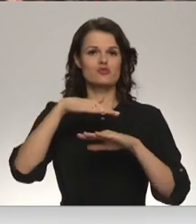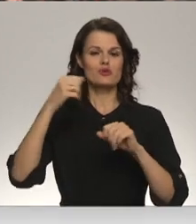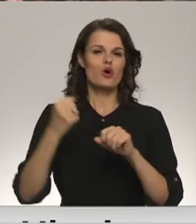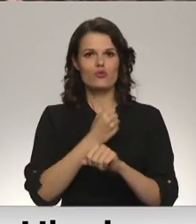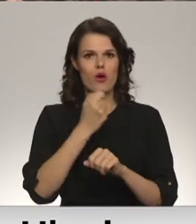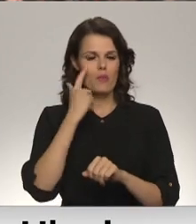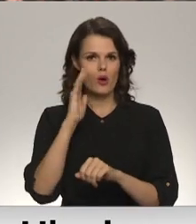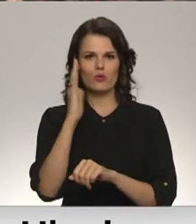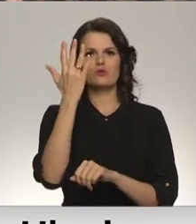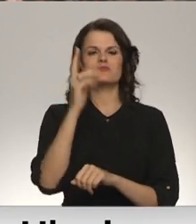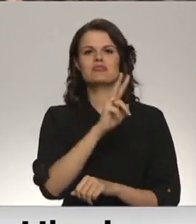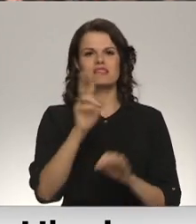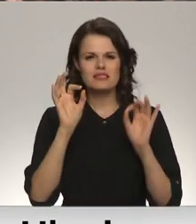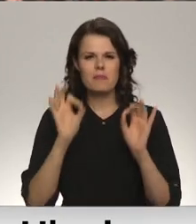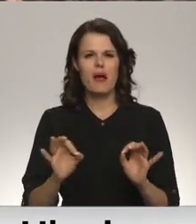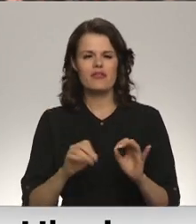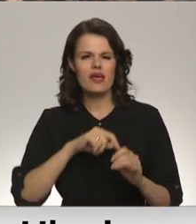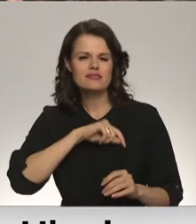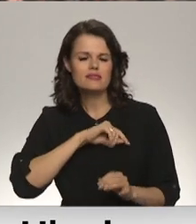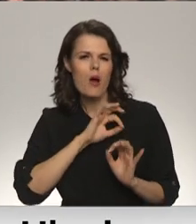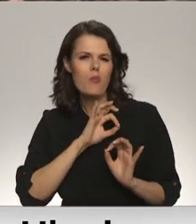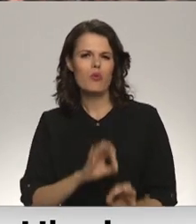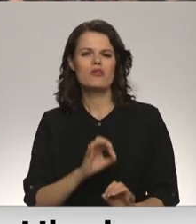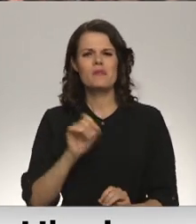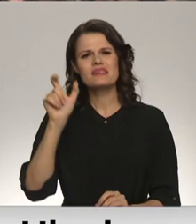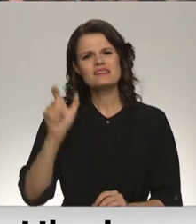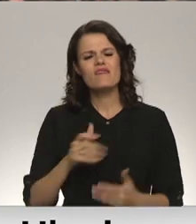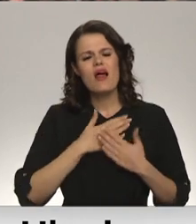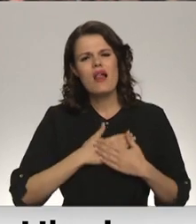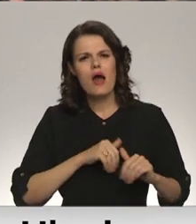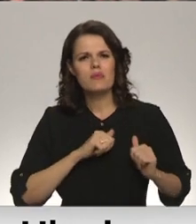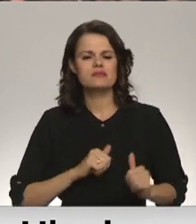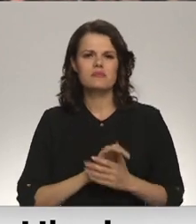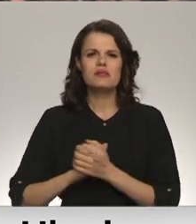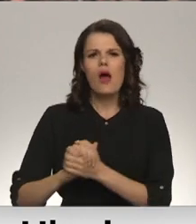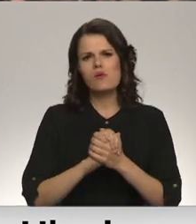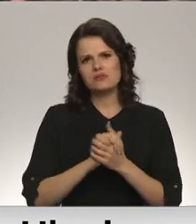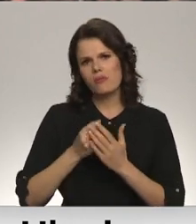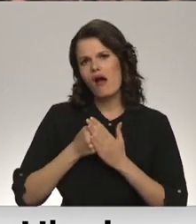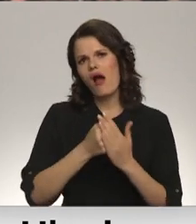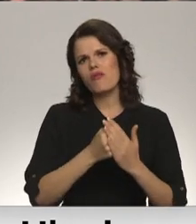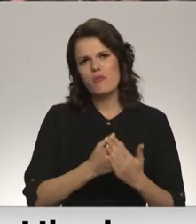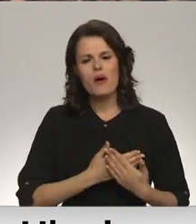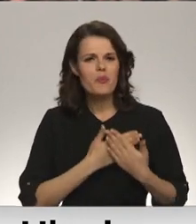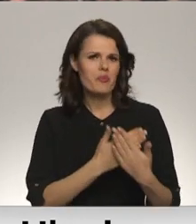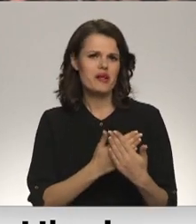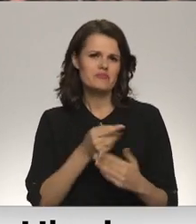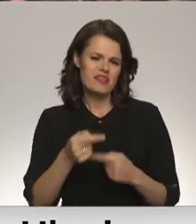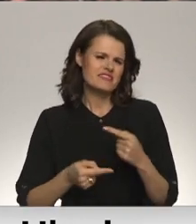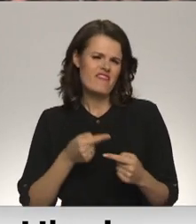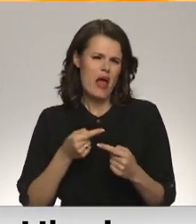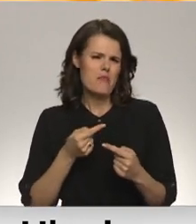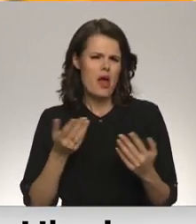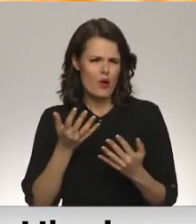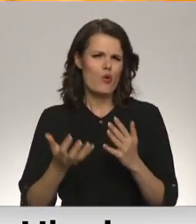tas, kas ir. Patiesā būtība cilvēka labestīgums, draudzīgums, atbalsts, mīlestība, un tas vienmēr kaut kā uzvar, man